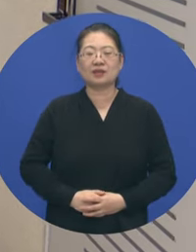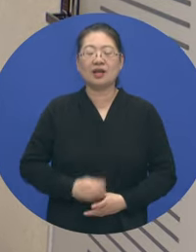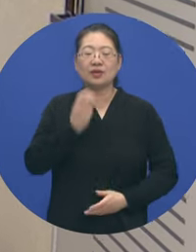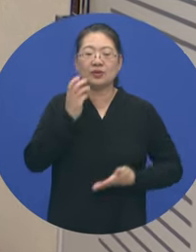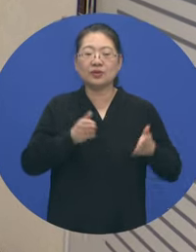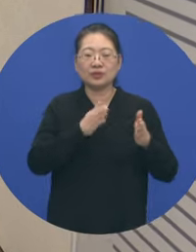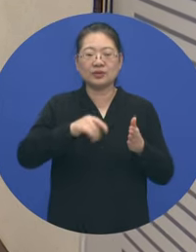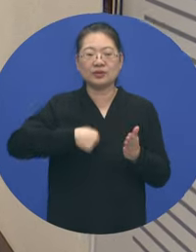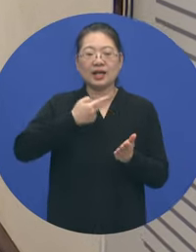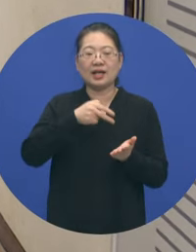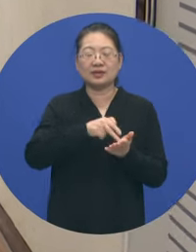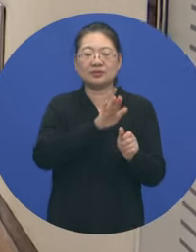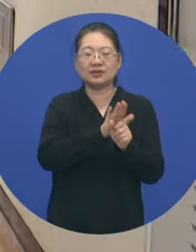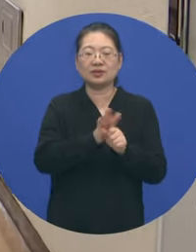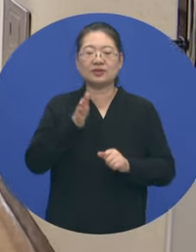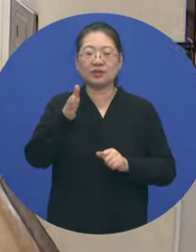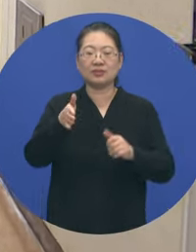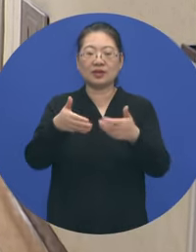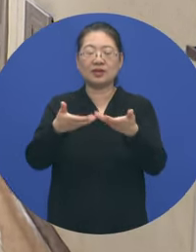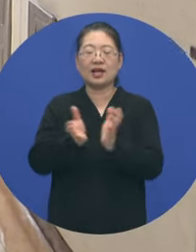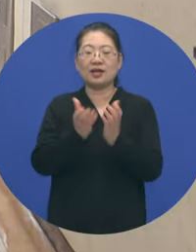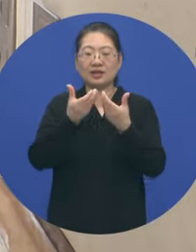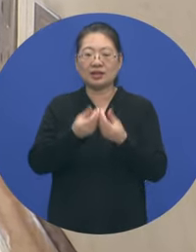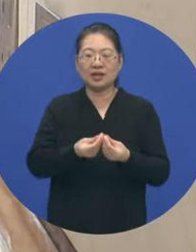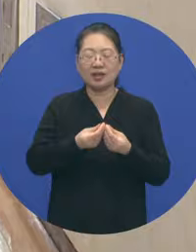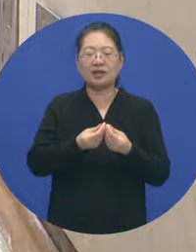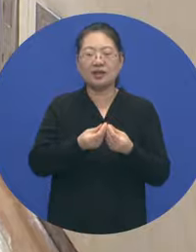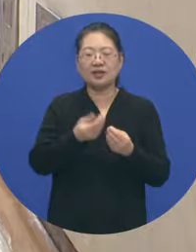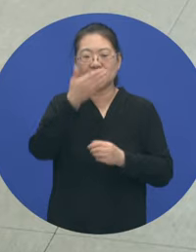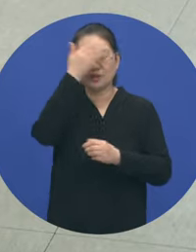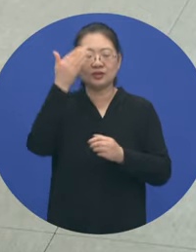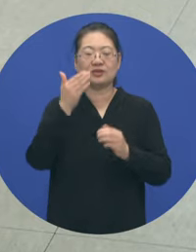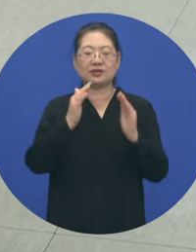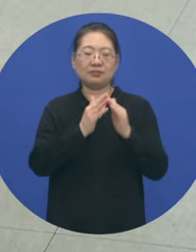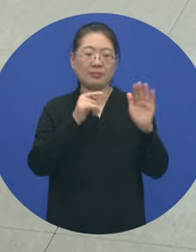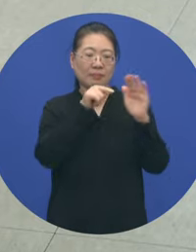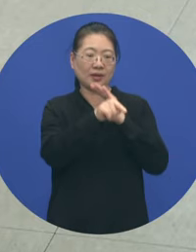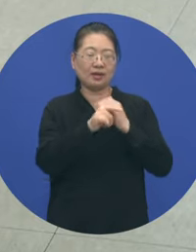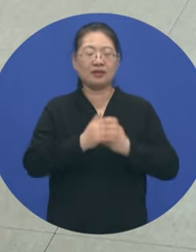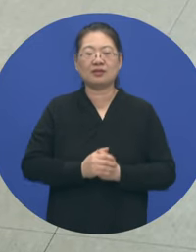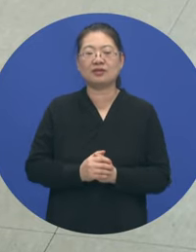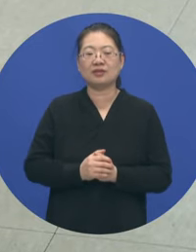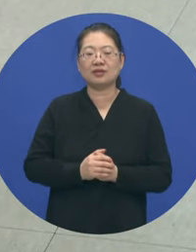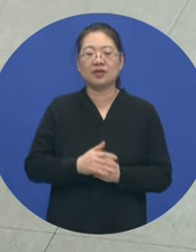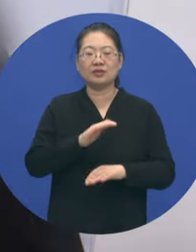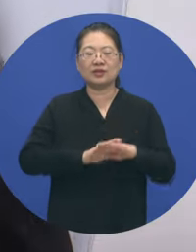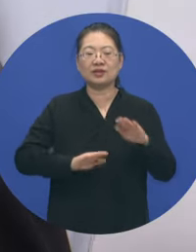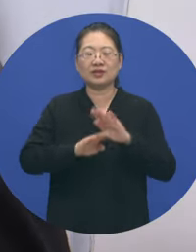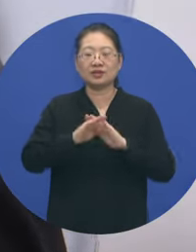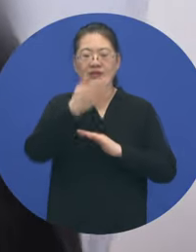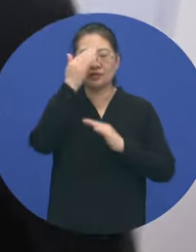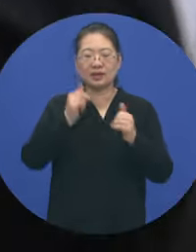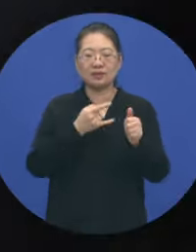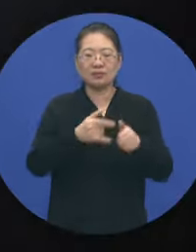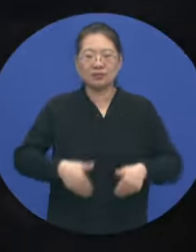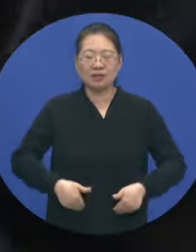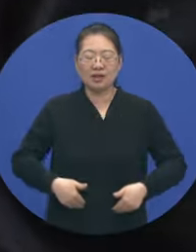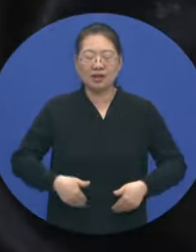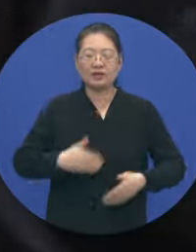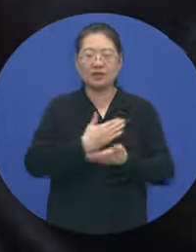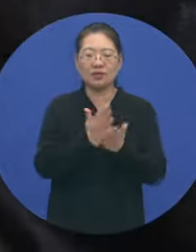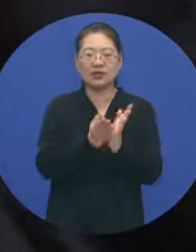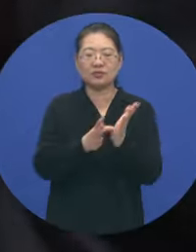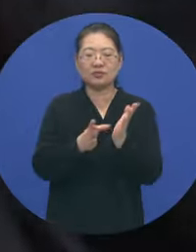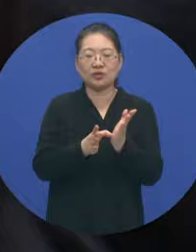경기도 자립지원전담기관의 사례관리사가 한 자립준비 청년 집에 찾아갑니다. 두 손에는 청년에게 필요한